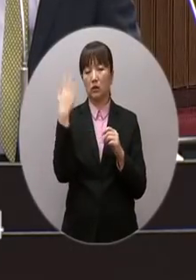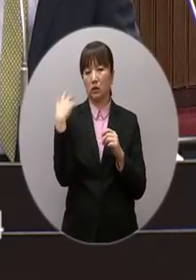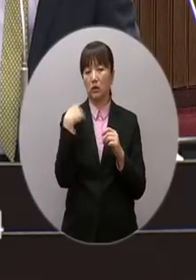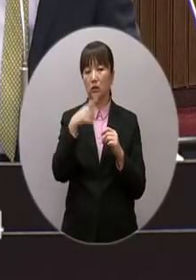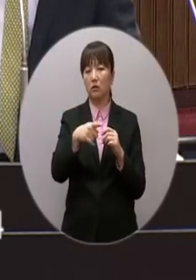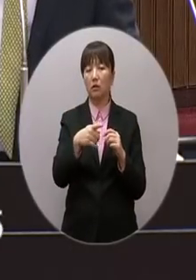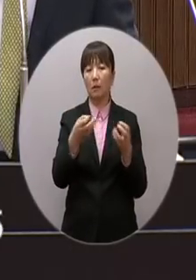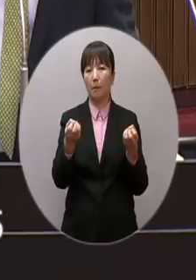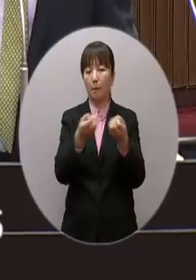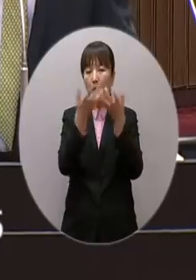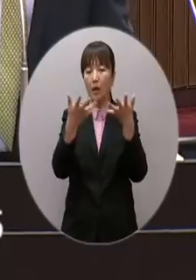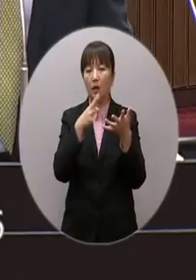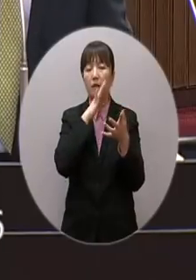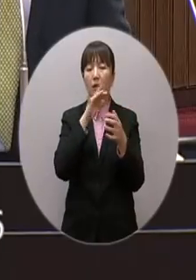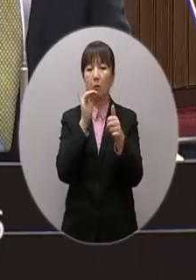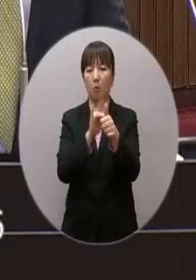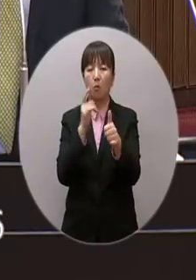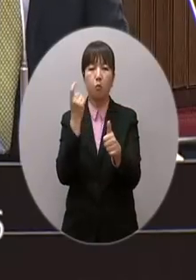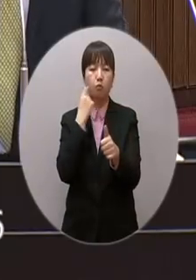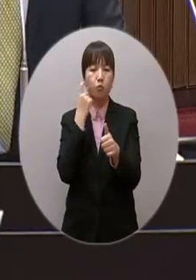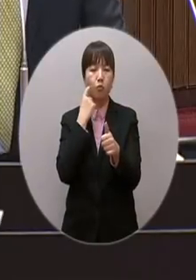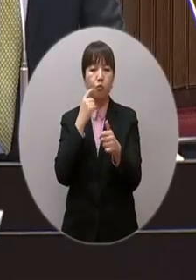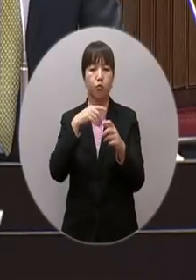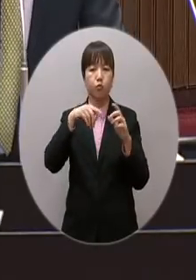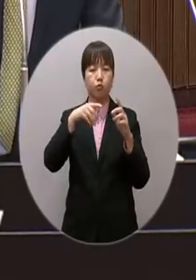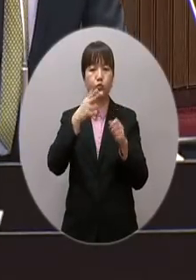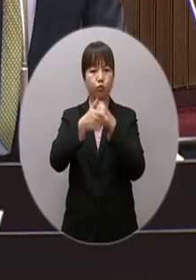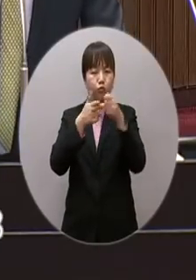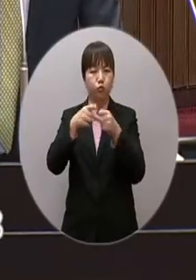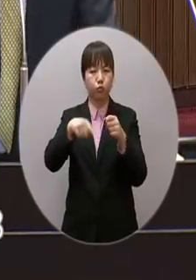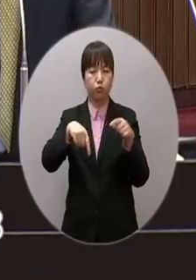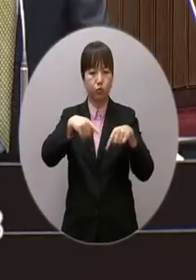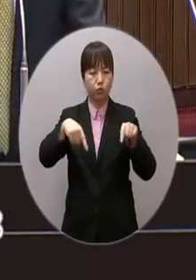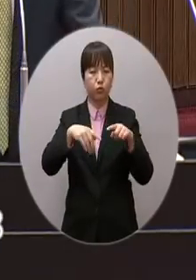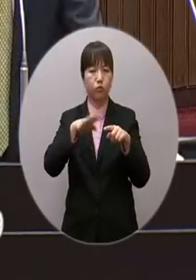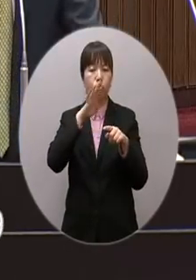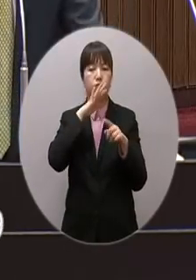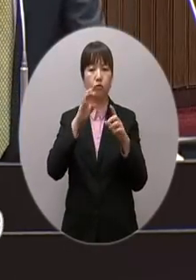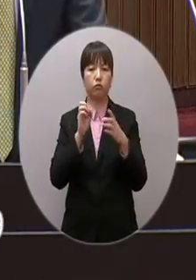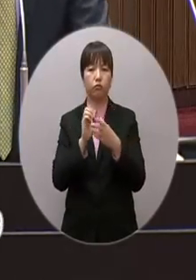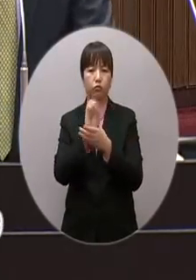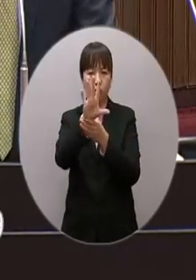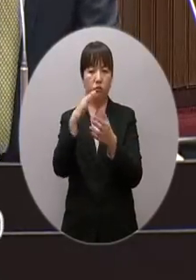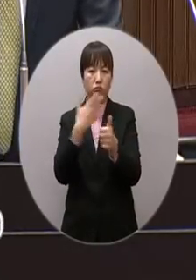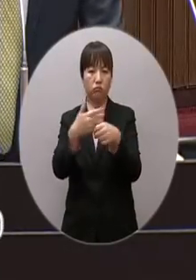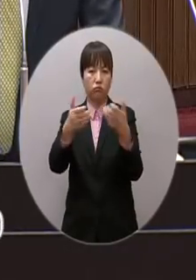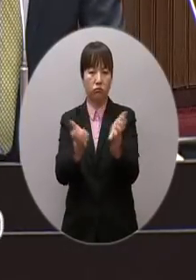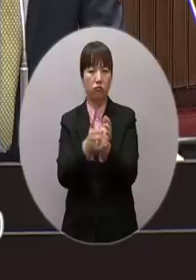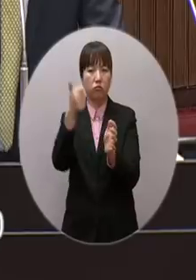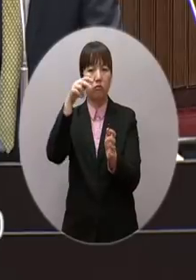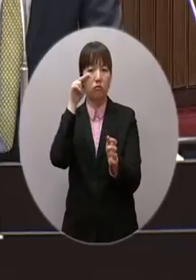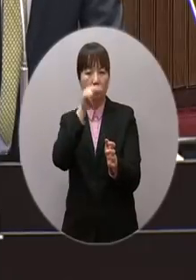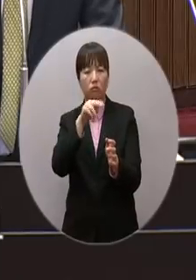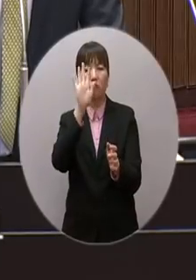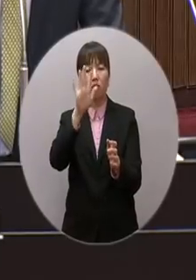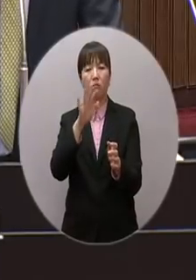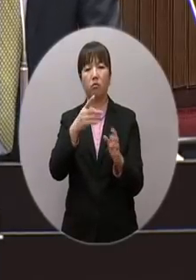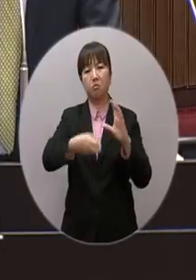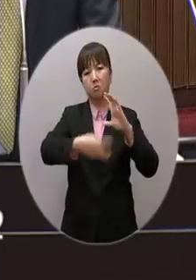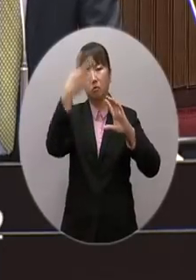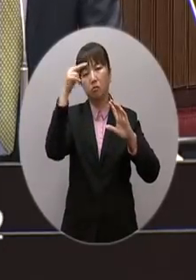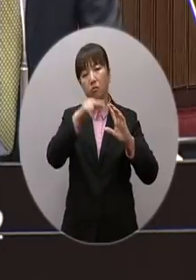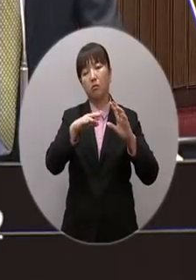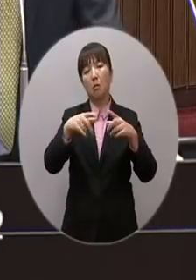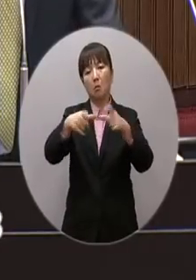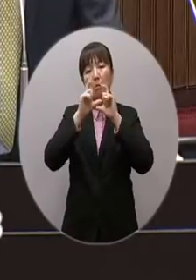初怎么样被诈欺取供的袋子，我在司法法制委员会也放给我们的部长看，结果我们的部长当天